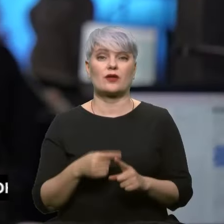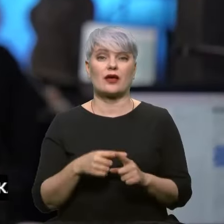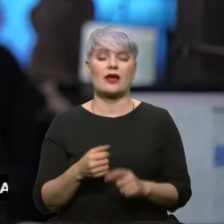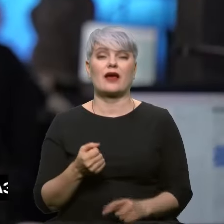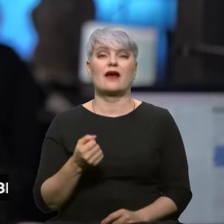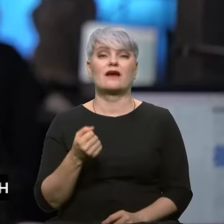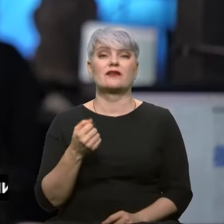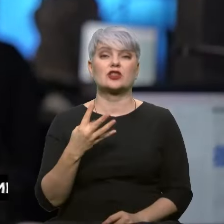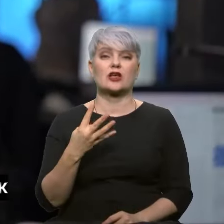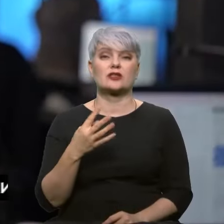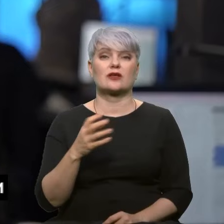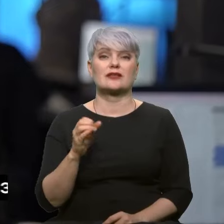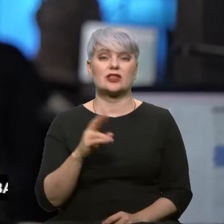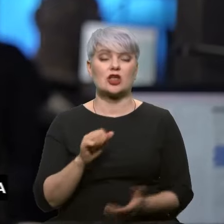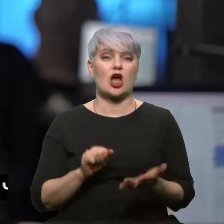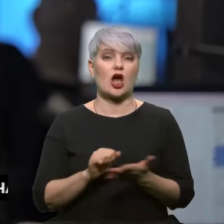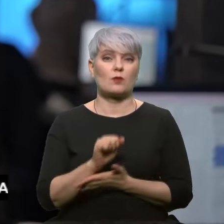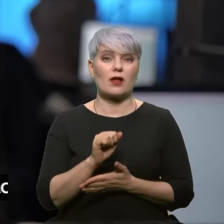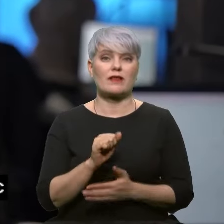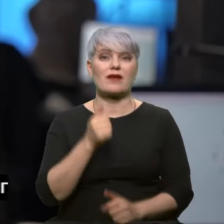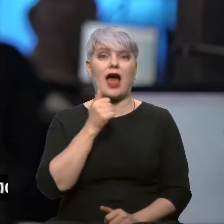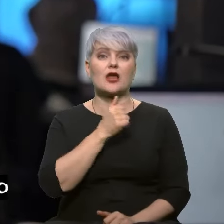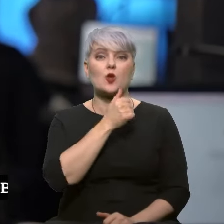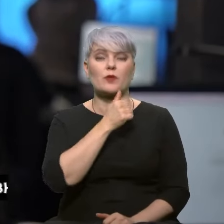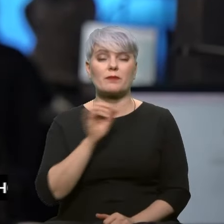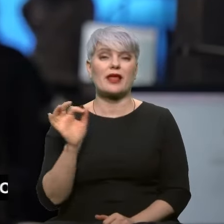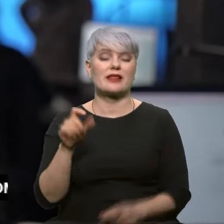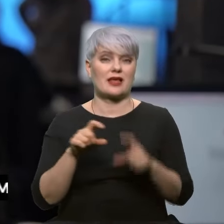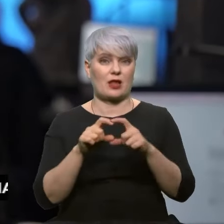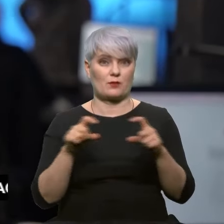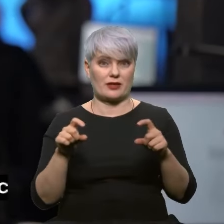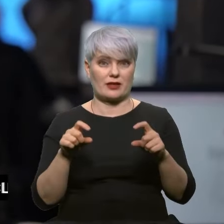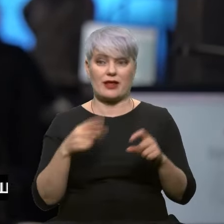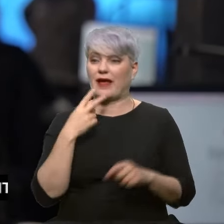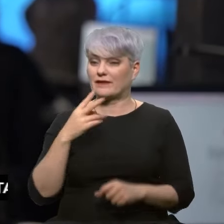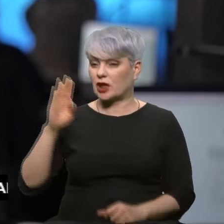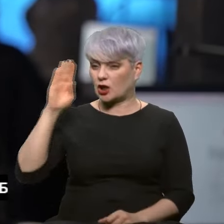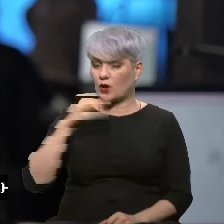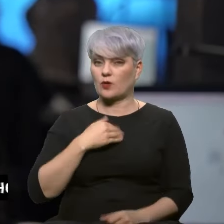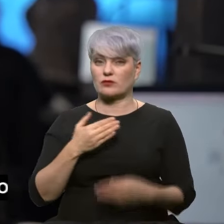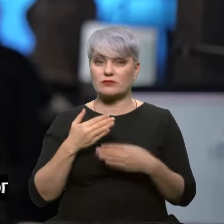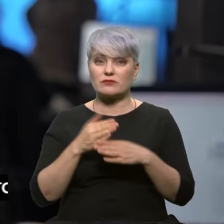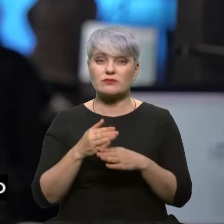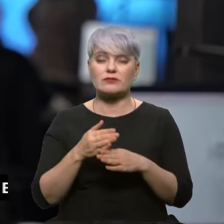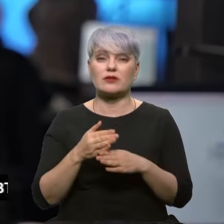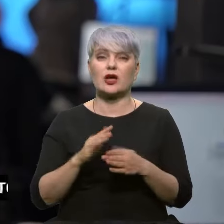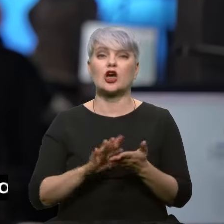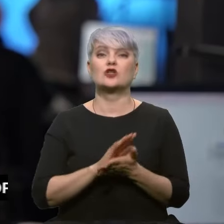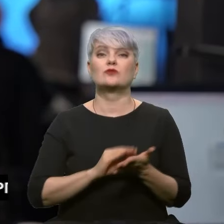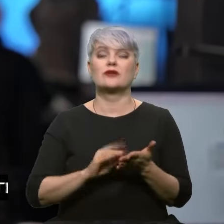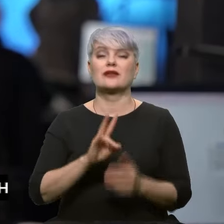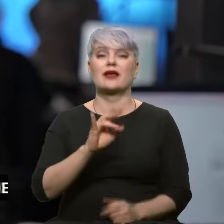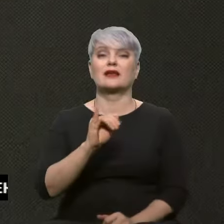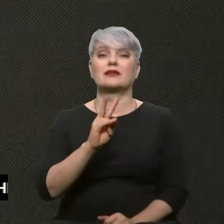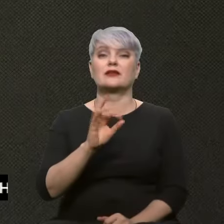кількох анонімних телеграм-каналах. На кадрах видно молодиків, які намагаються потрапити до оселі журналіста-розслідувача Юрія Ніколова. Тоді